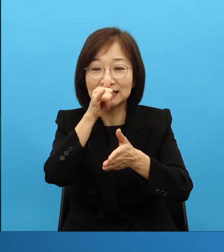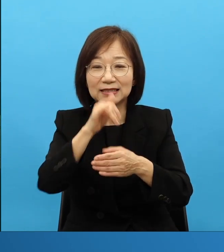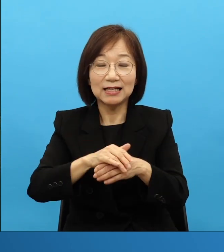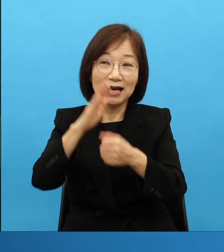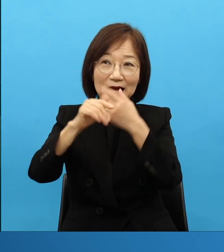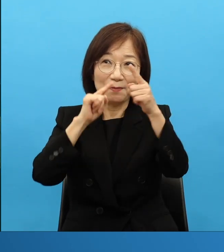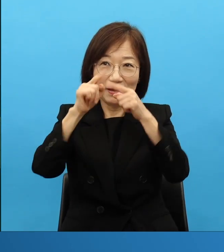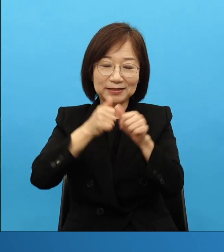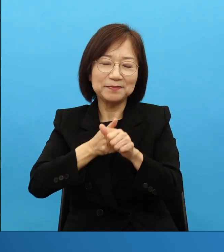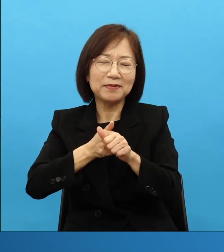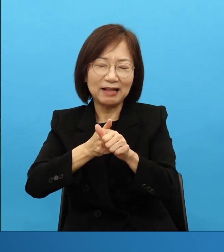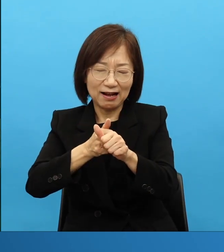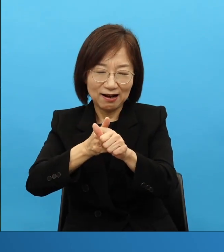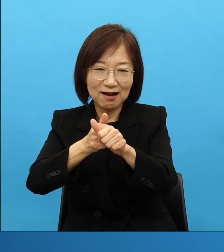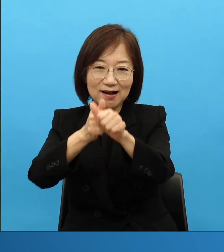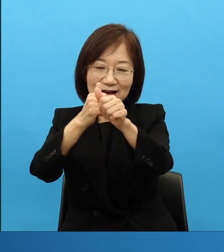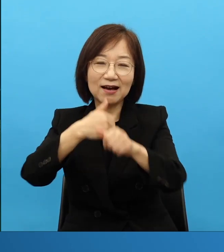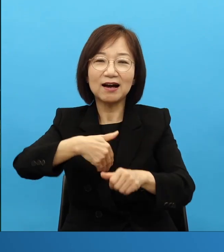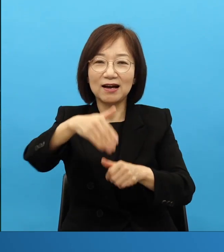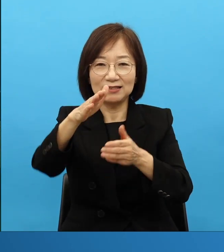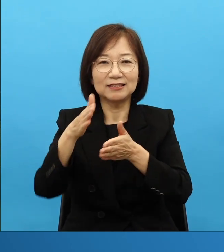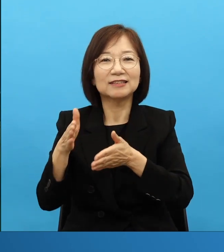가는 거죠.